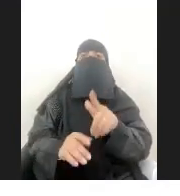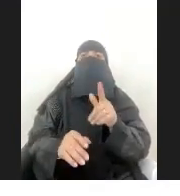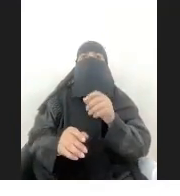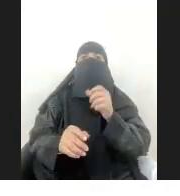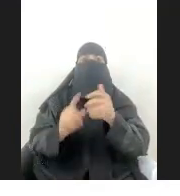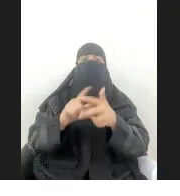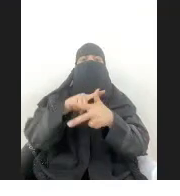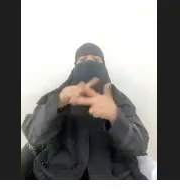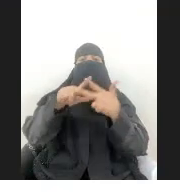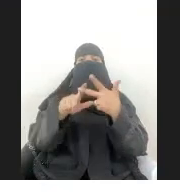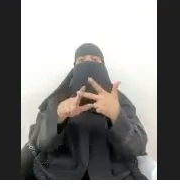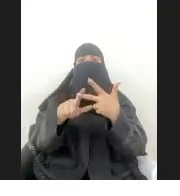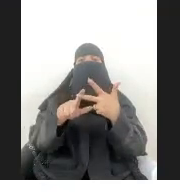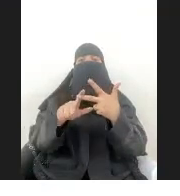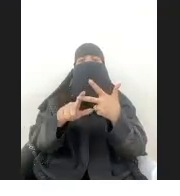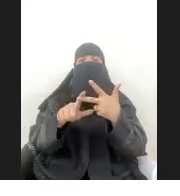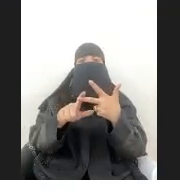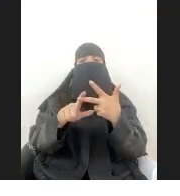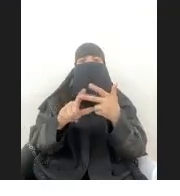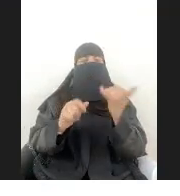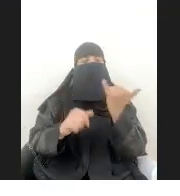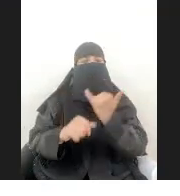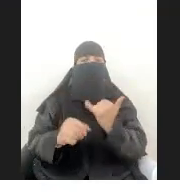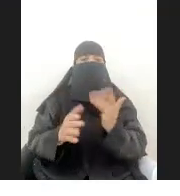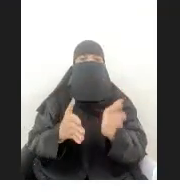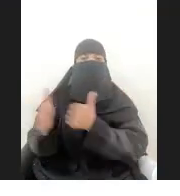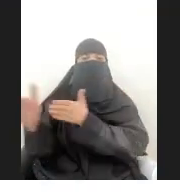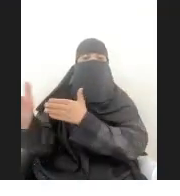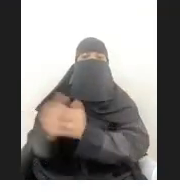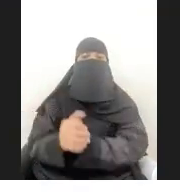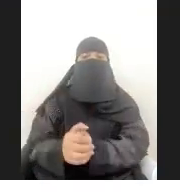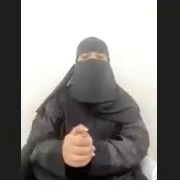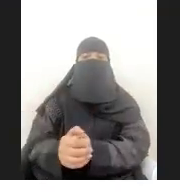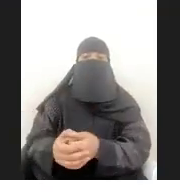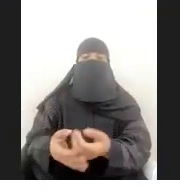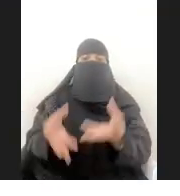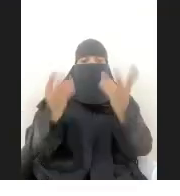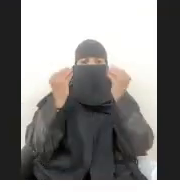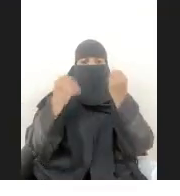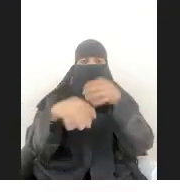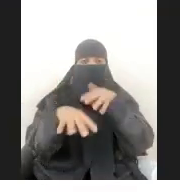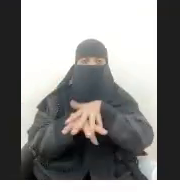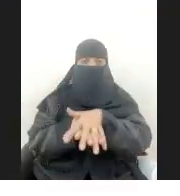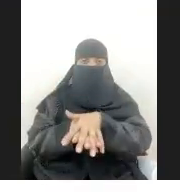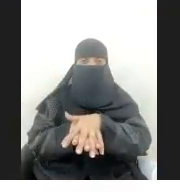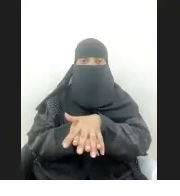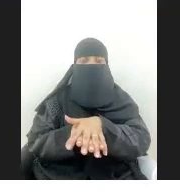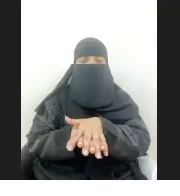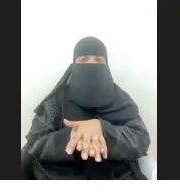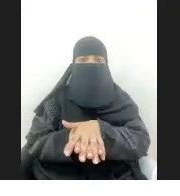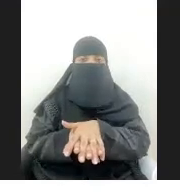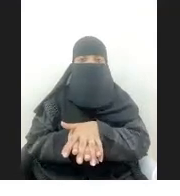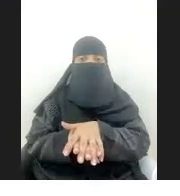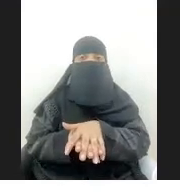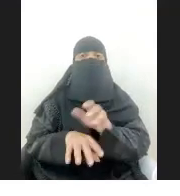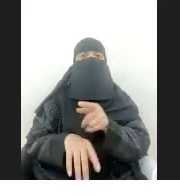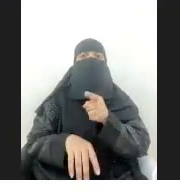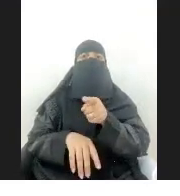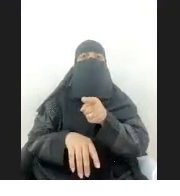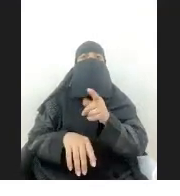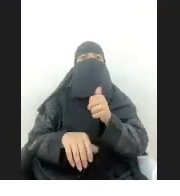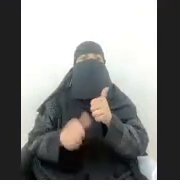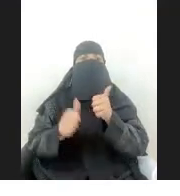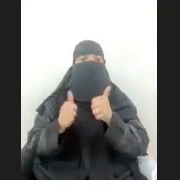التفاعل. التعلم المدمج يفسح المجال للتعلم المتمحور حول الطالب. هو أصلاً التعلم المدمج